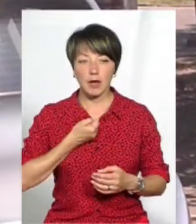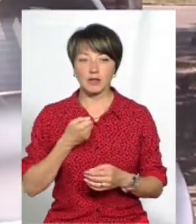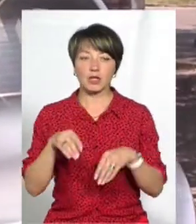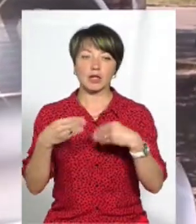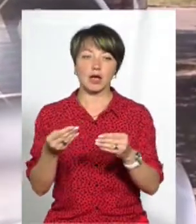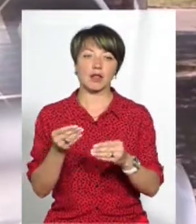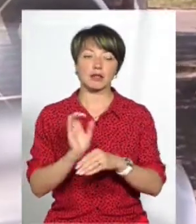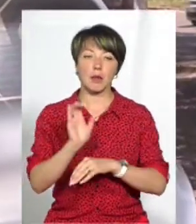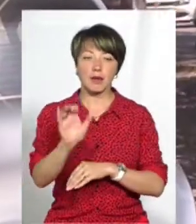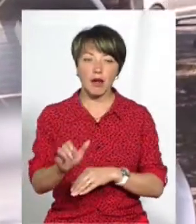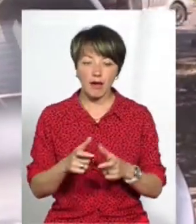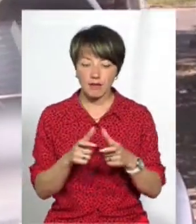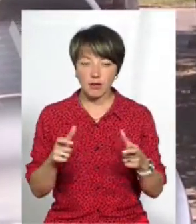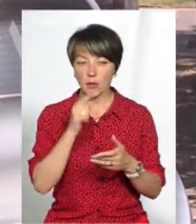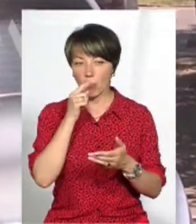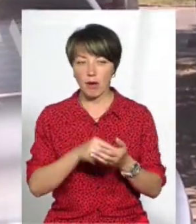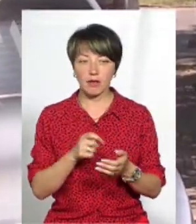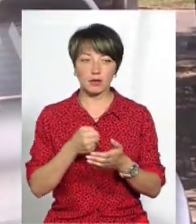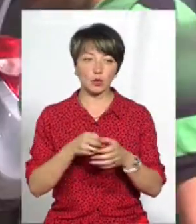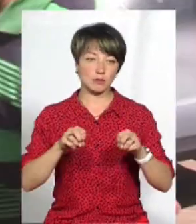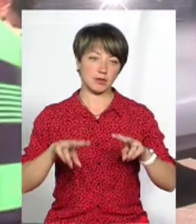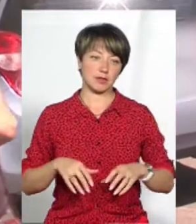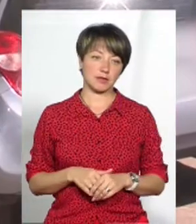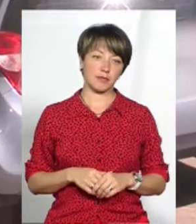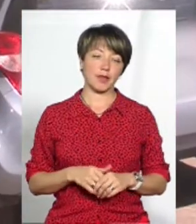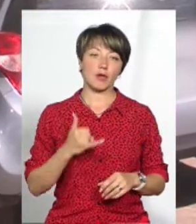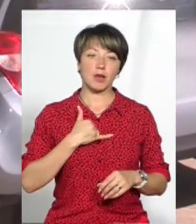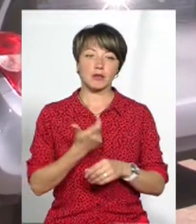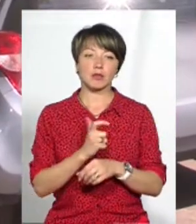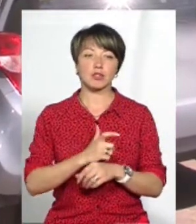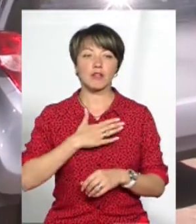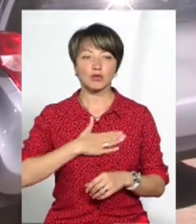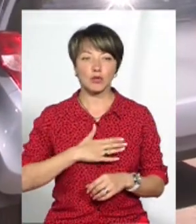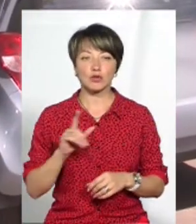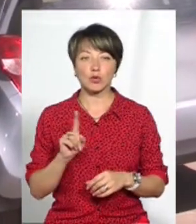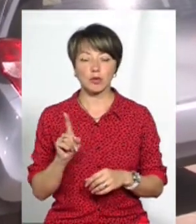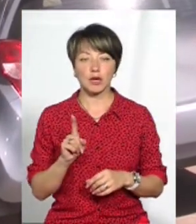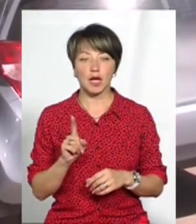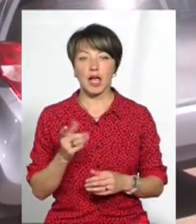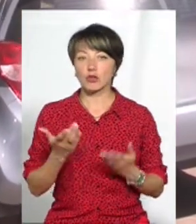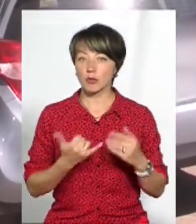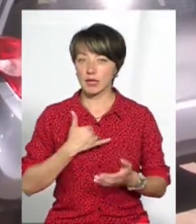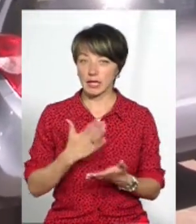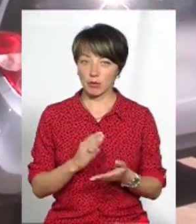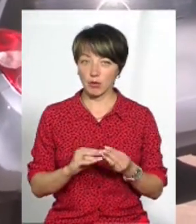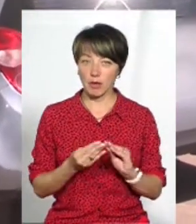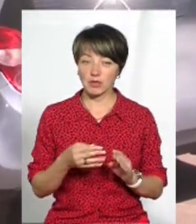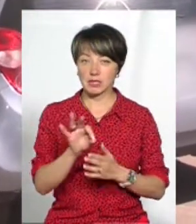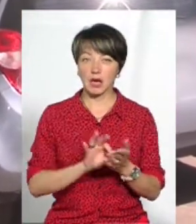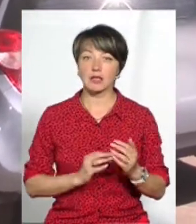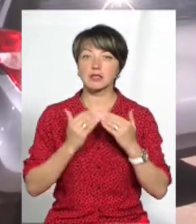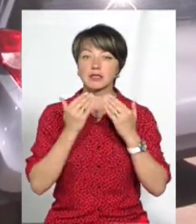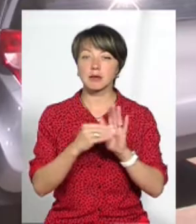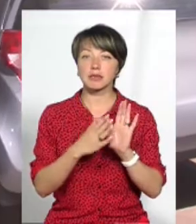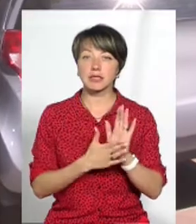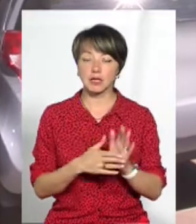тобі дала талончик, щоб ти попала до спеціаліста. Мене більше устраює так, щоб, якщо в мене є проблема, щоб я зразу могла